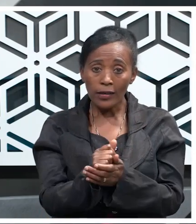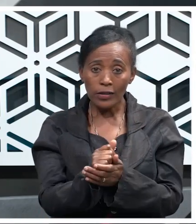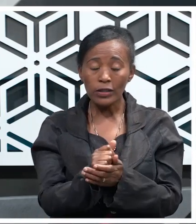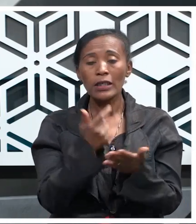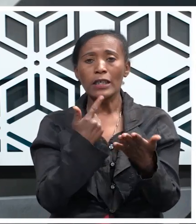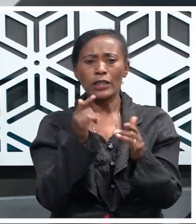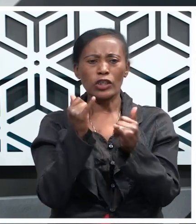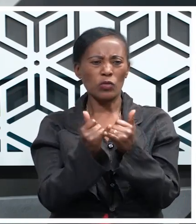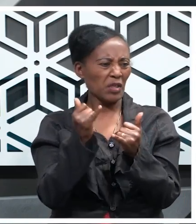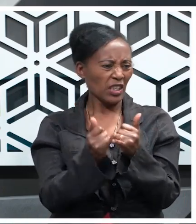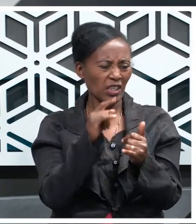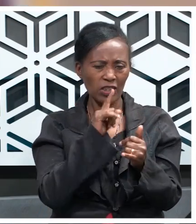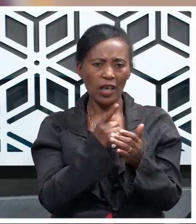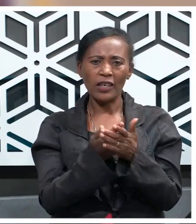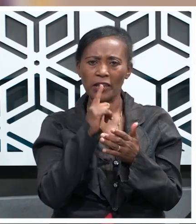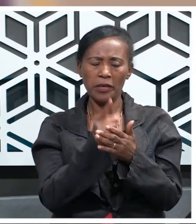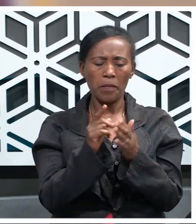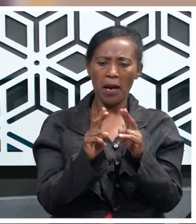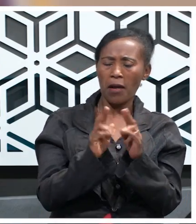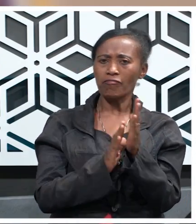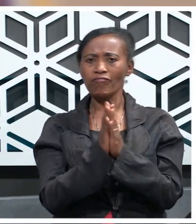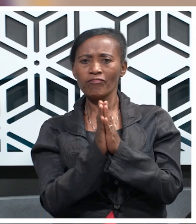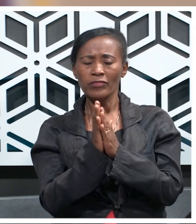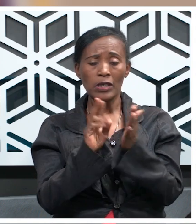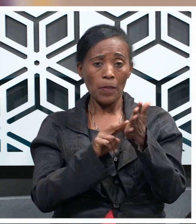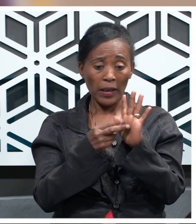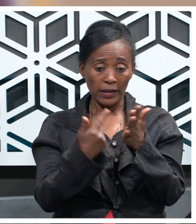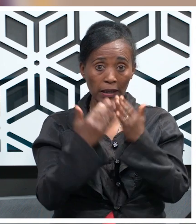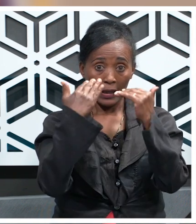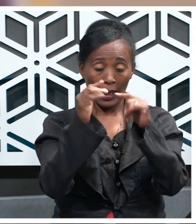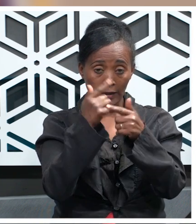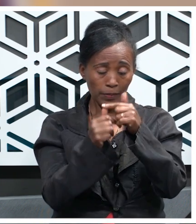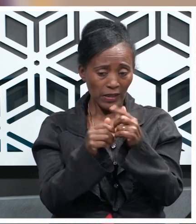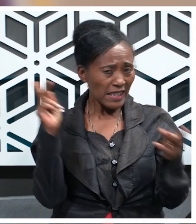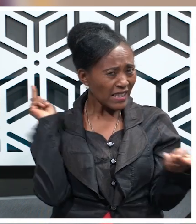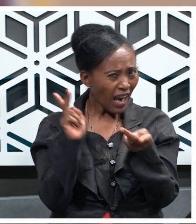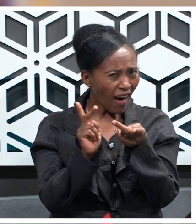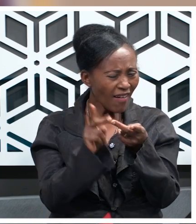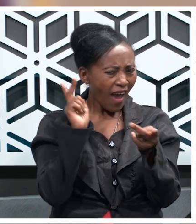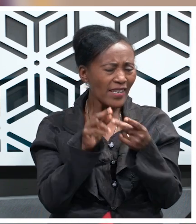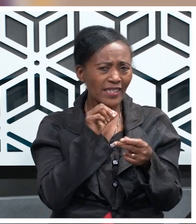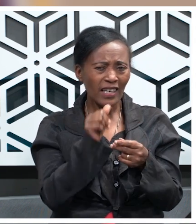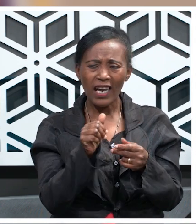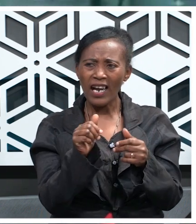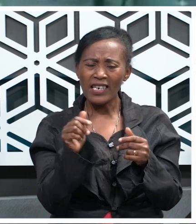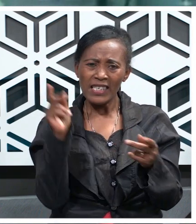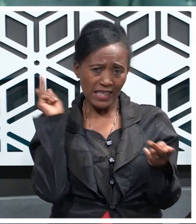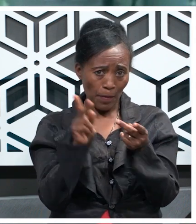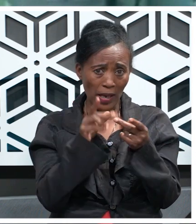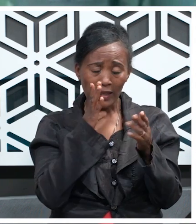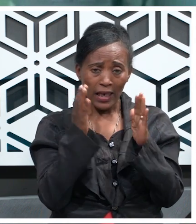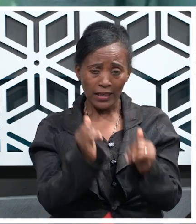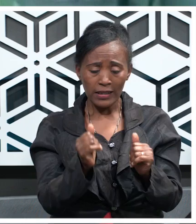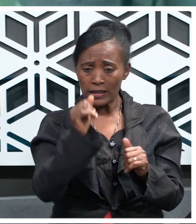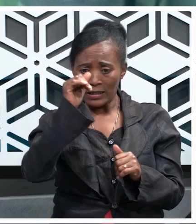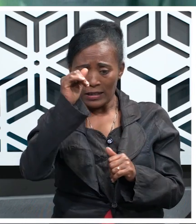ሳዘጋጅ 200 ሰው እንደው የሆነ 50-50 የሆንኩ ነበር። ማለት ይህን ያህል ሰው ይመጣል ይሳካል ወይስ አይሳካም ይል